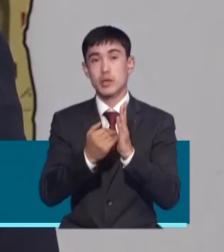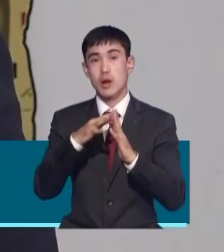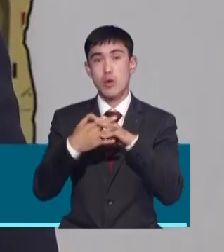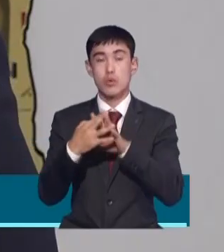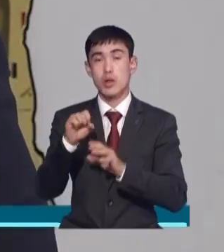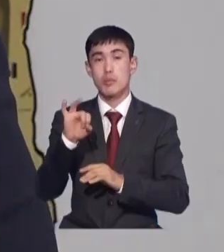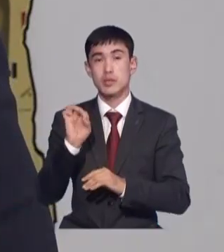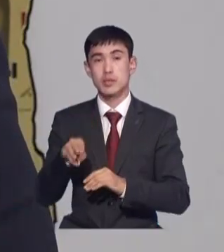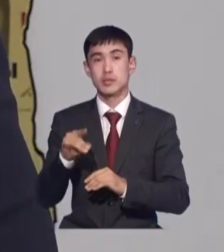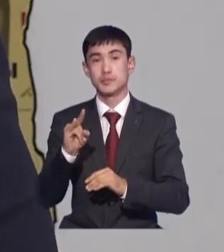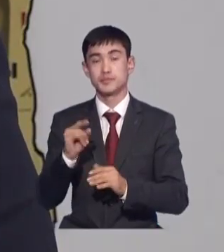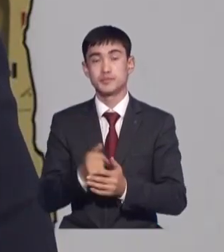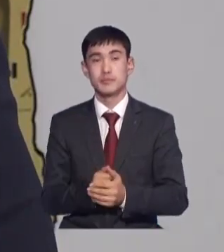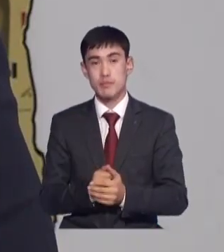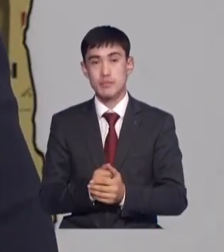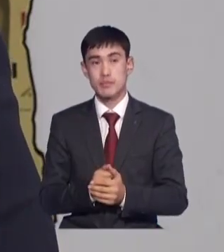Аманаты»,